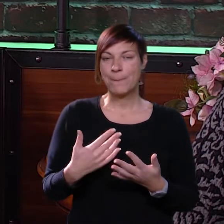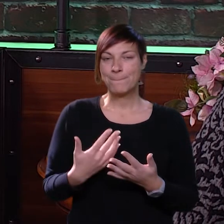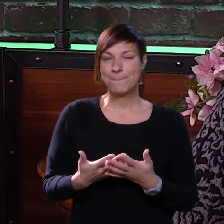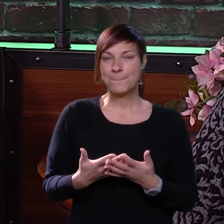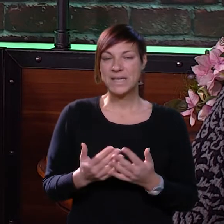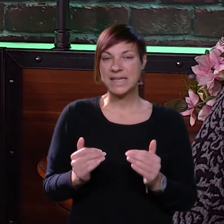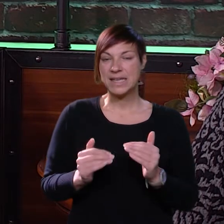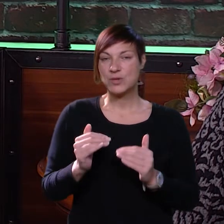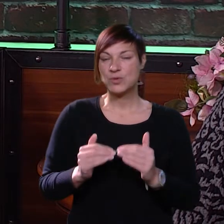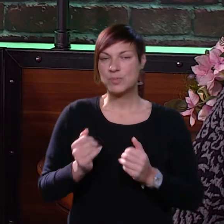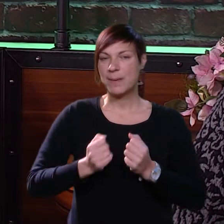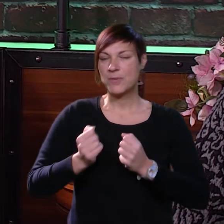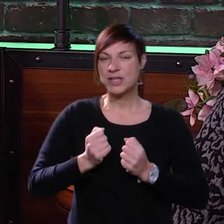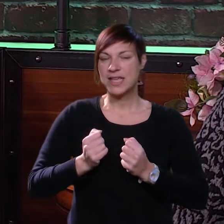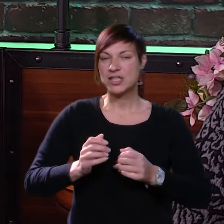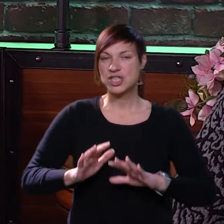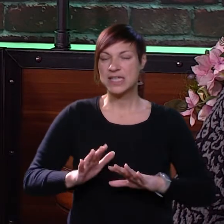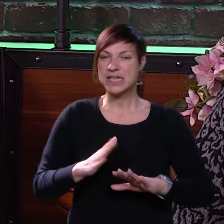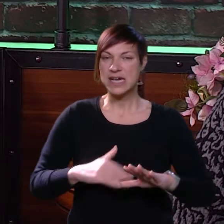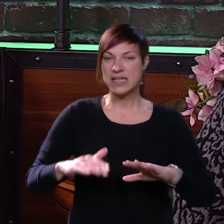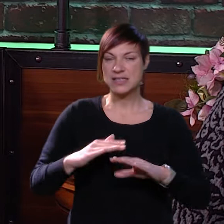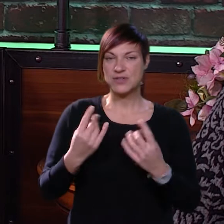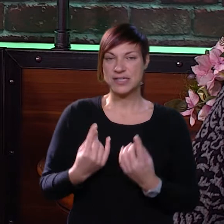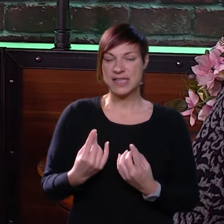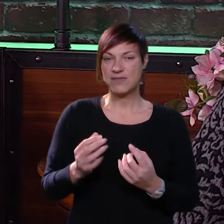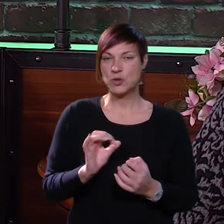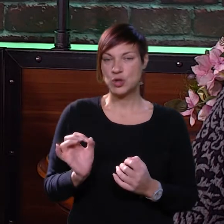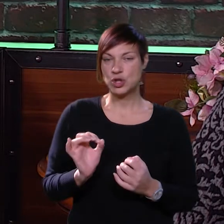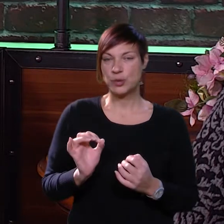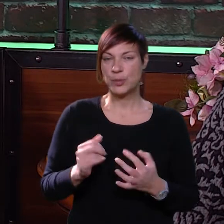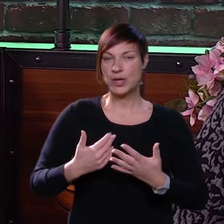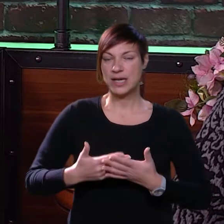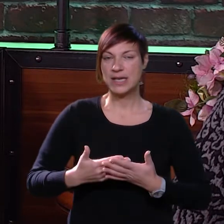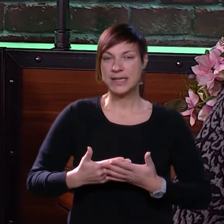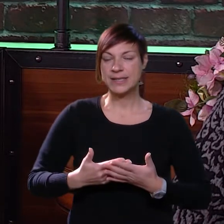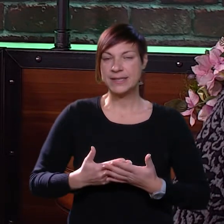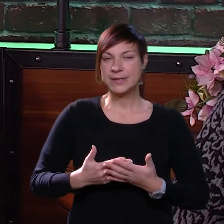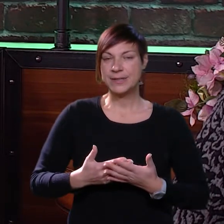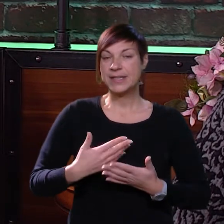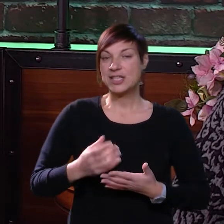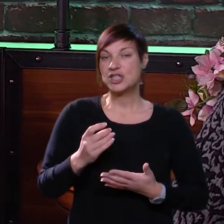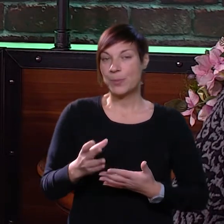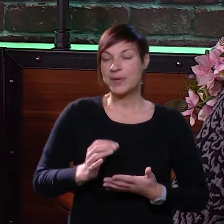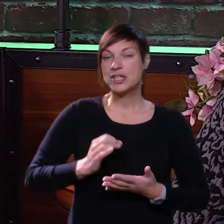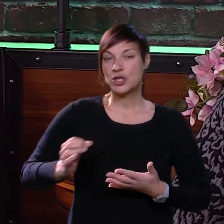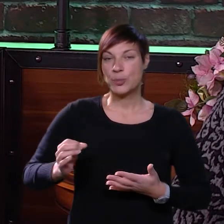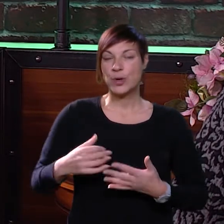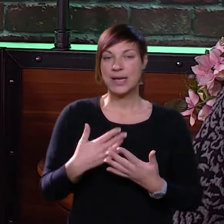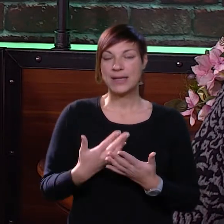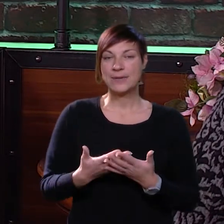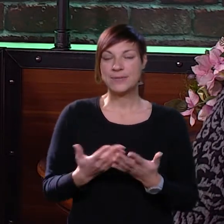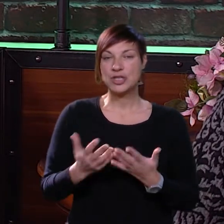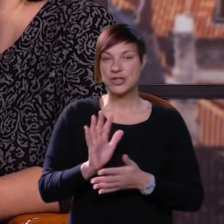taj usporeni motorički razvoj stavio u što bolji trak, da ide što prije i što